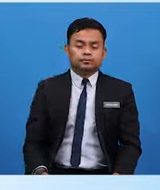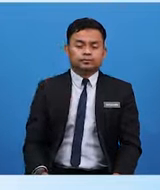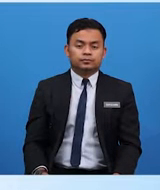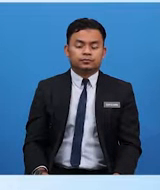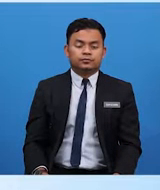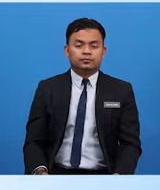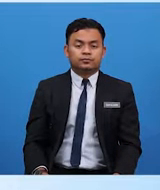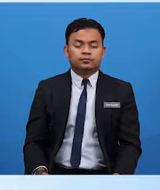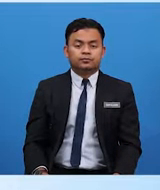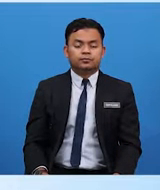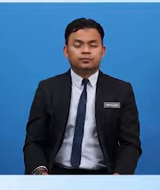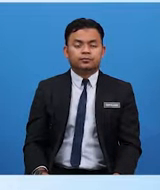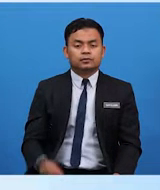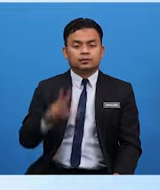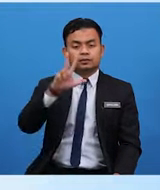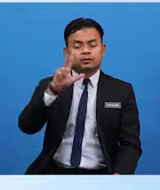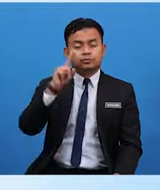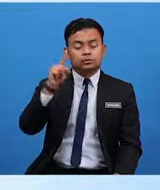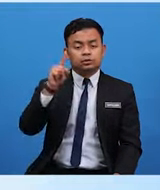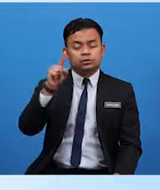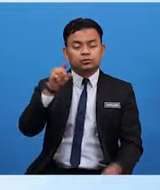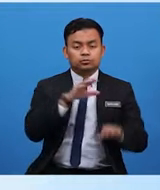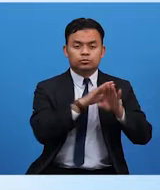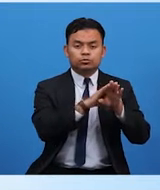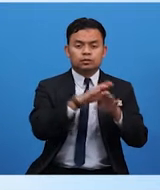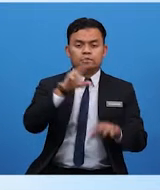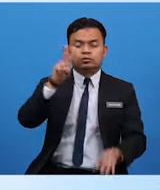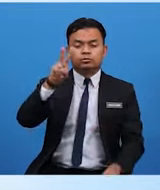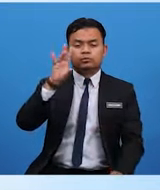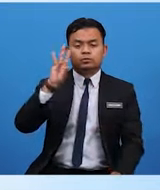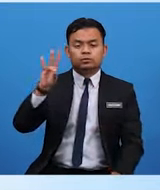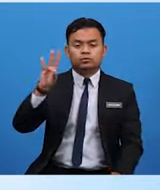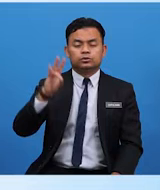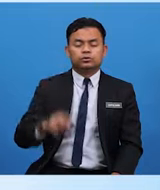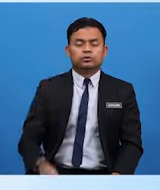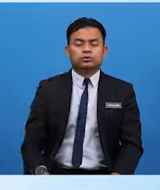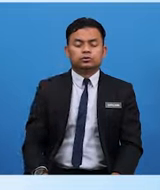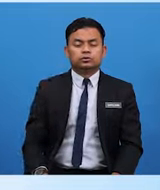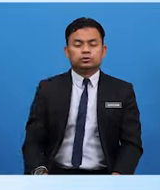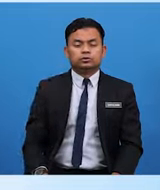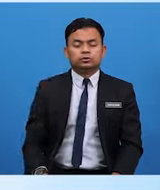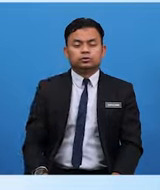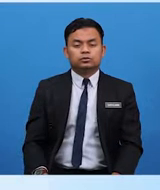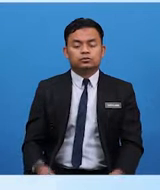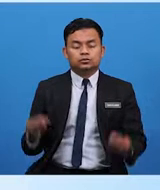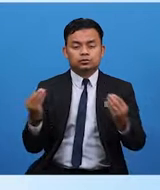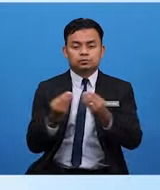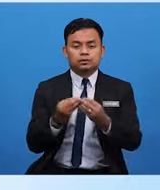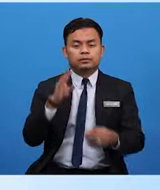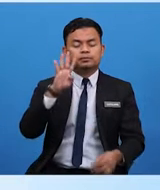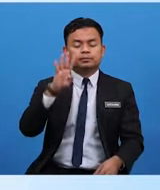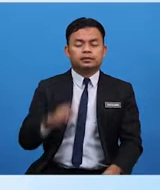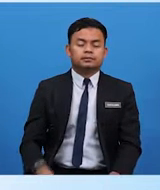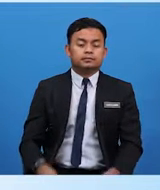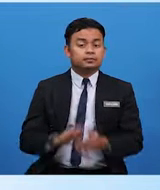A3 Pro 1 tolak 27 = 4 jadi